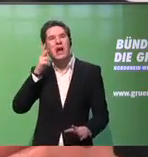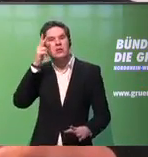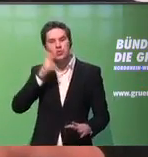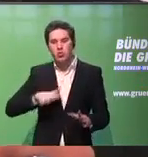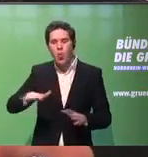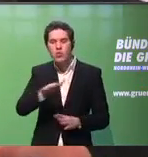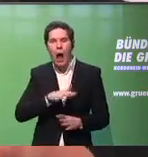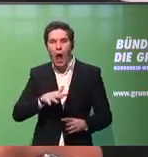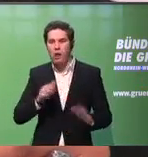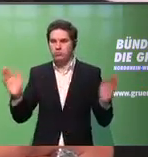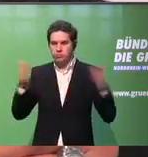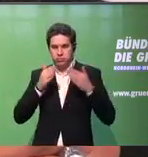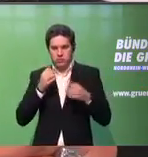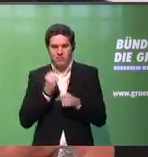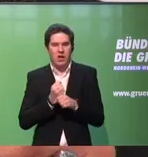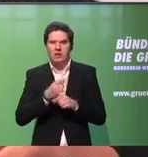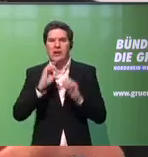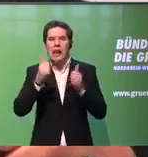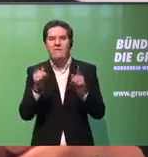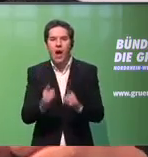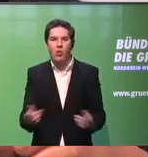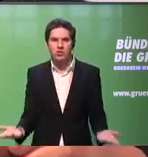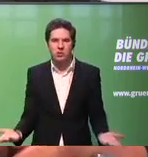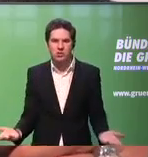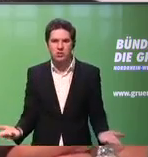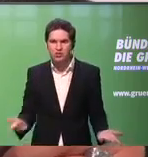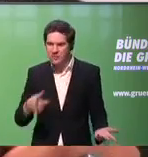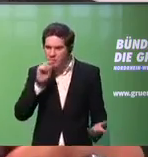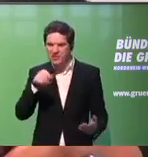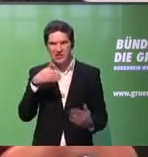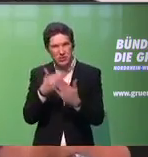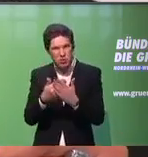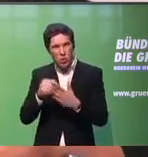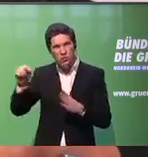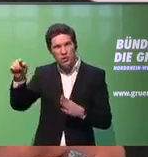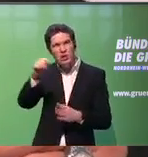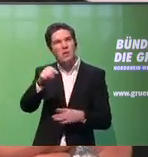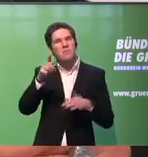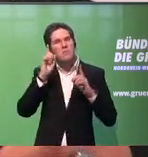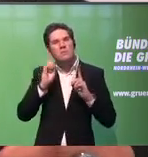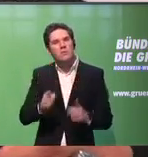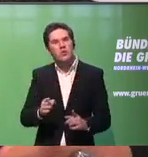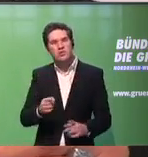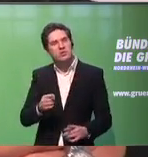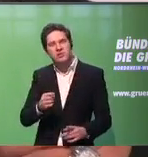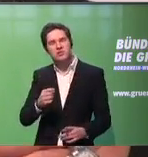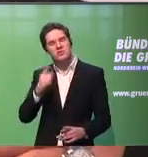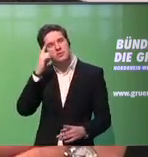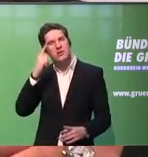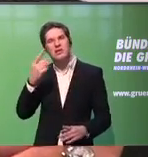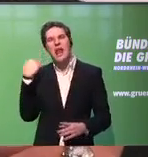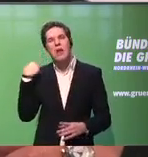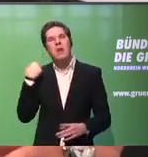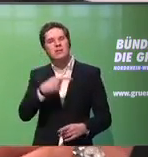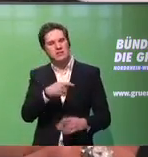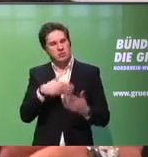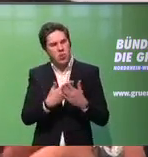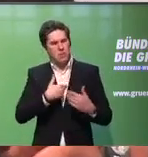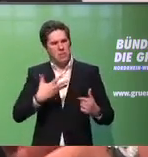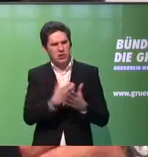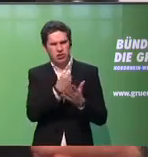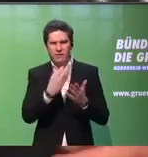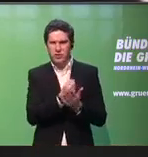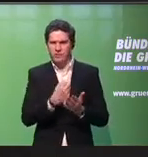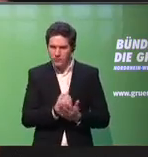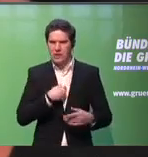keine Lösung. Und diese Parteien kann man nur so schlagen, dass man eben nicht akzeptiert, dass sie schon gewonnen haben, und sicherzustellen, dass